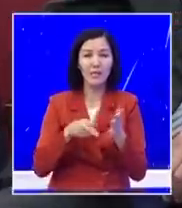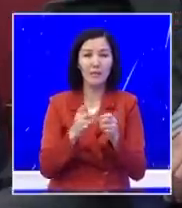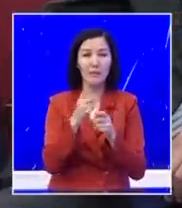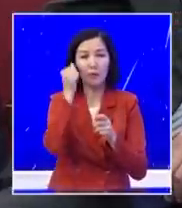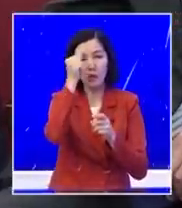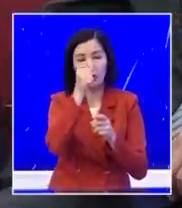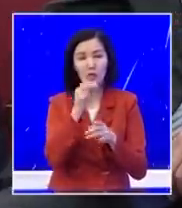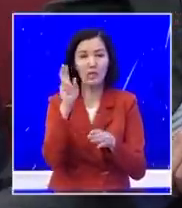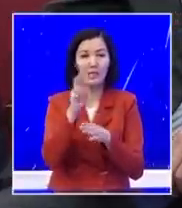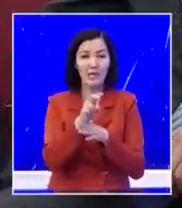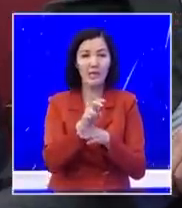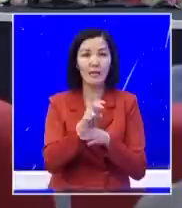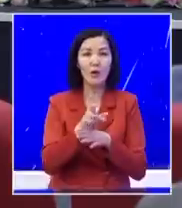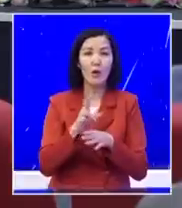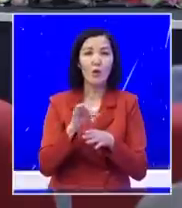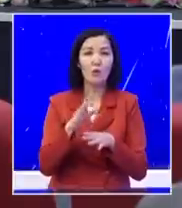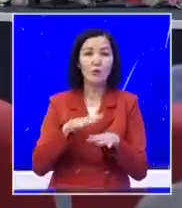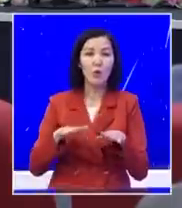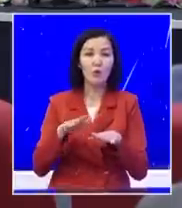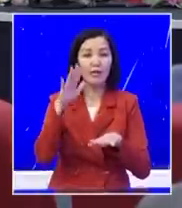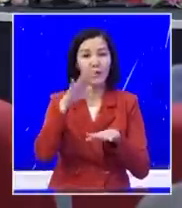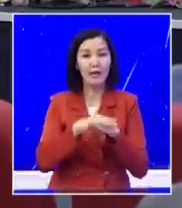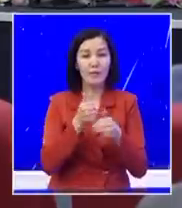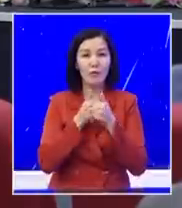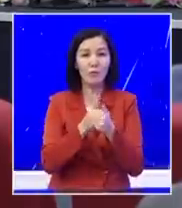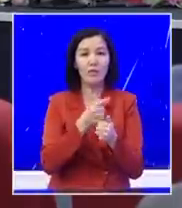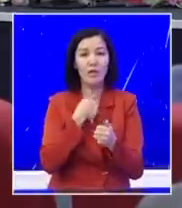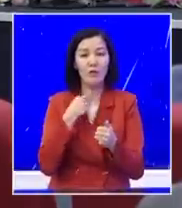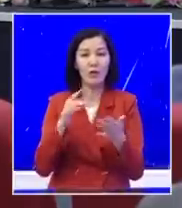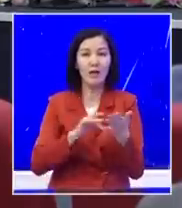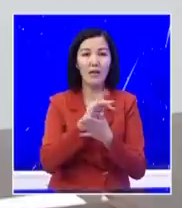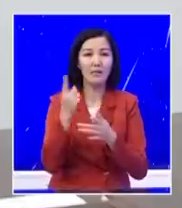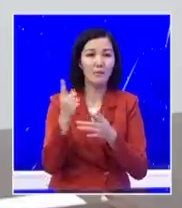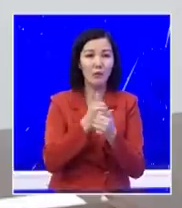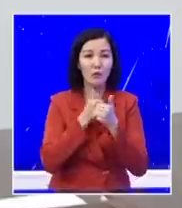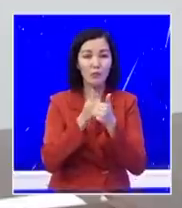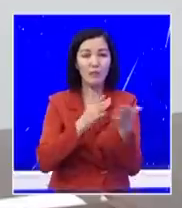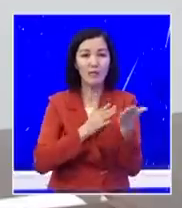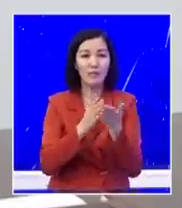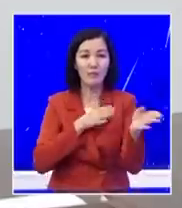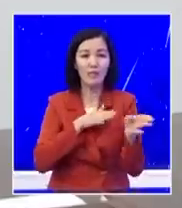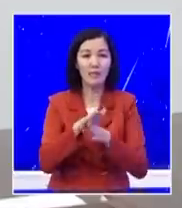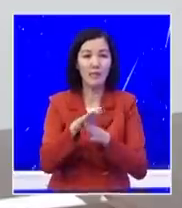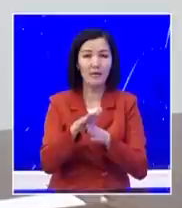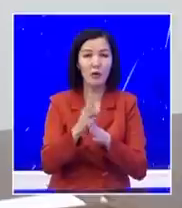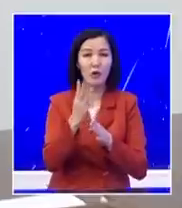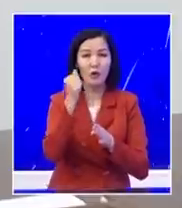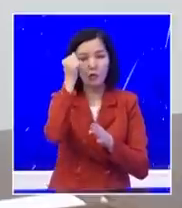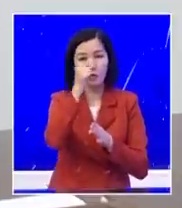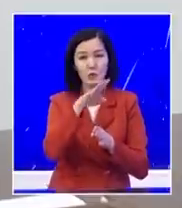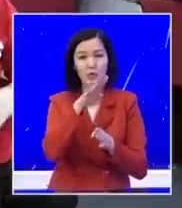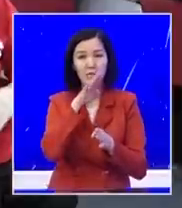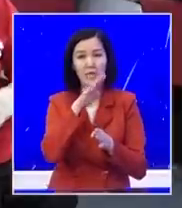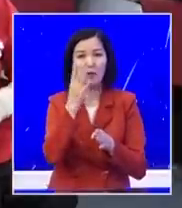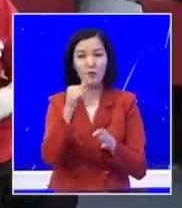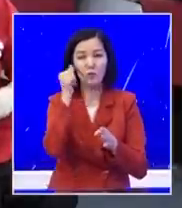жылы келген. Көксу ауданы әкімінің орынбасары, Талдықорған қаласы әкімінің бірінші орынбасары қызметтерін атқарды. Лауазымы өсіп 3 жыл